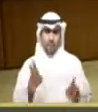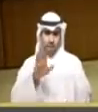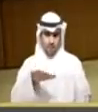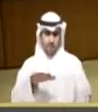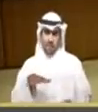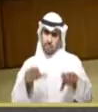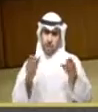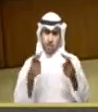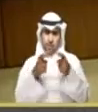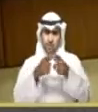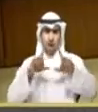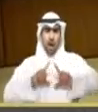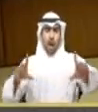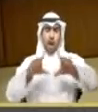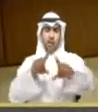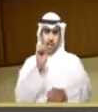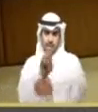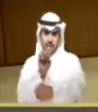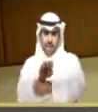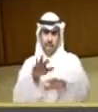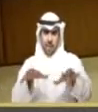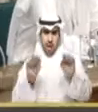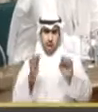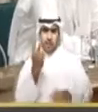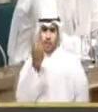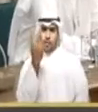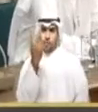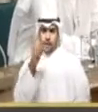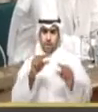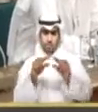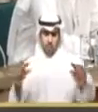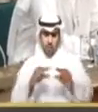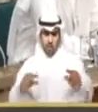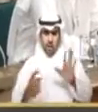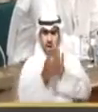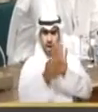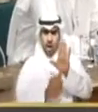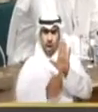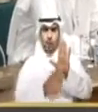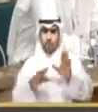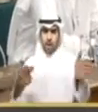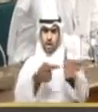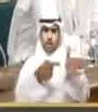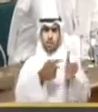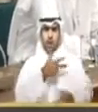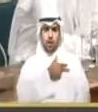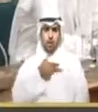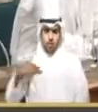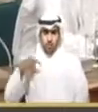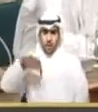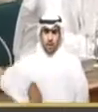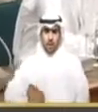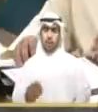انتهت اللجنة التعليمية البرلمانية من مناقشة 8 مواد عن قانون الجامعات الحكومية، وتعمل على